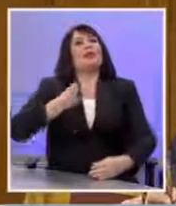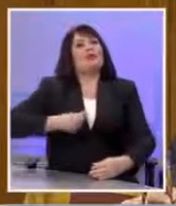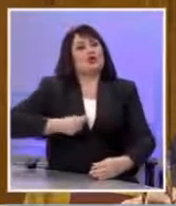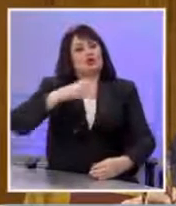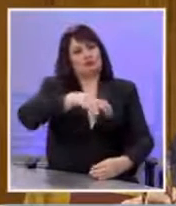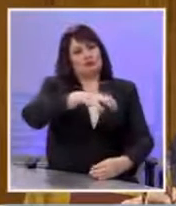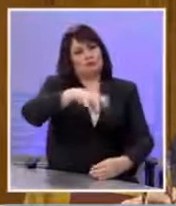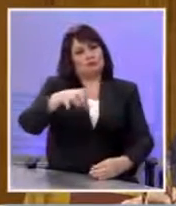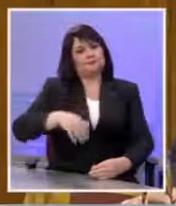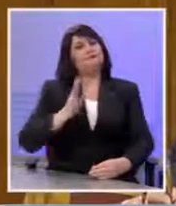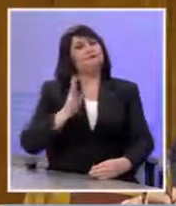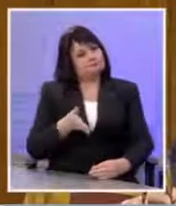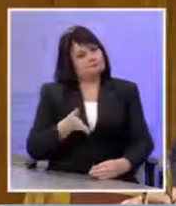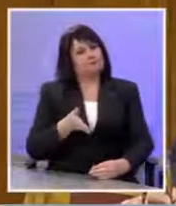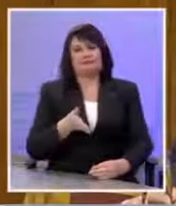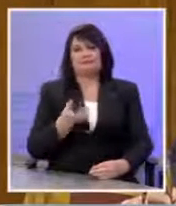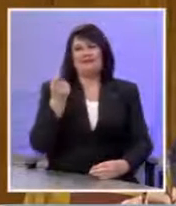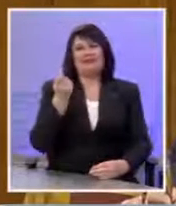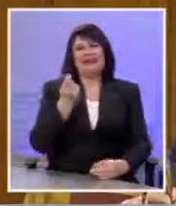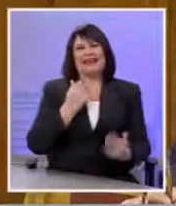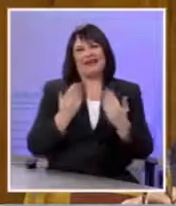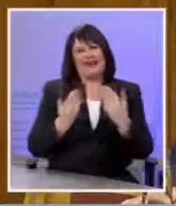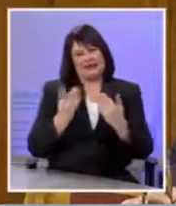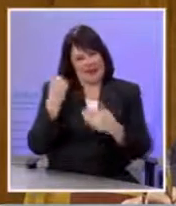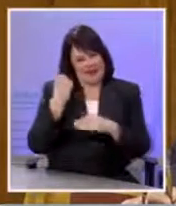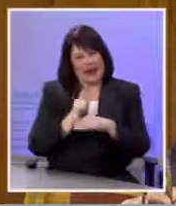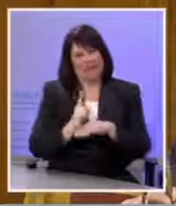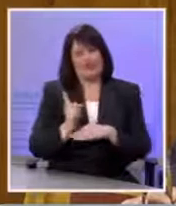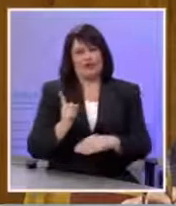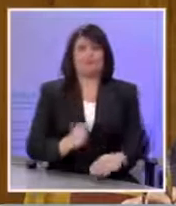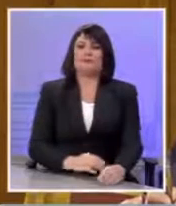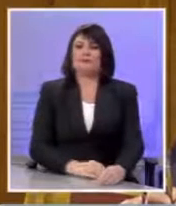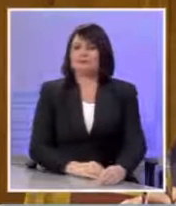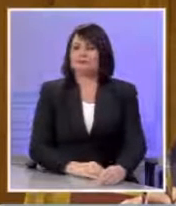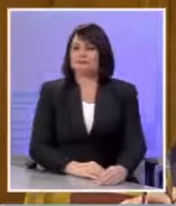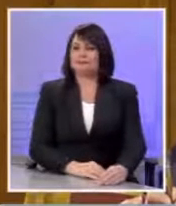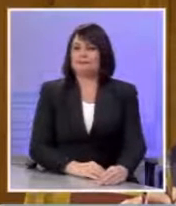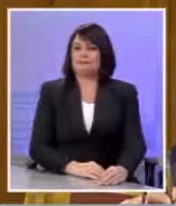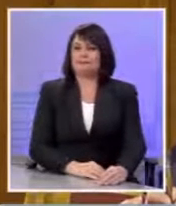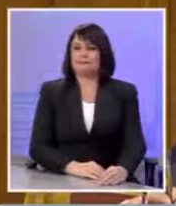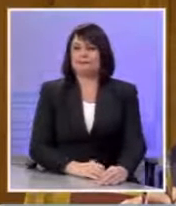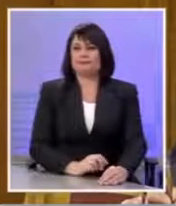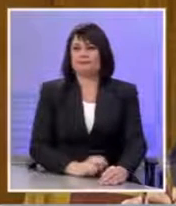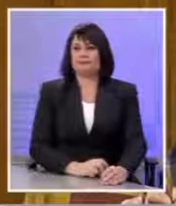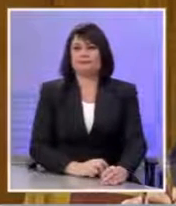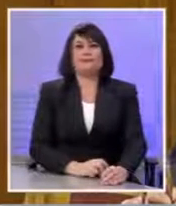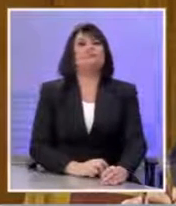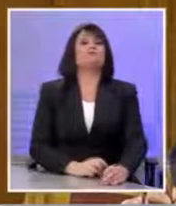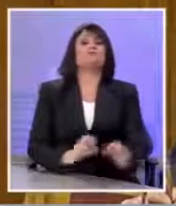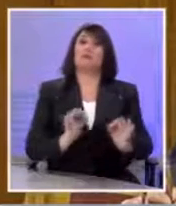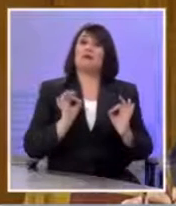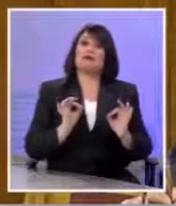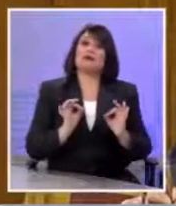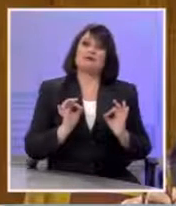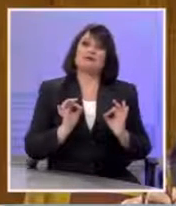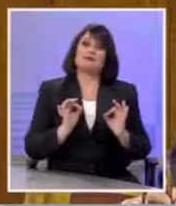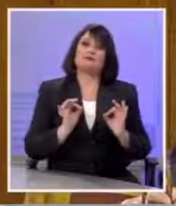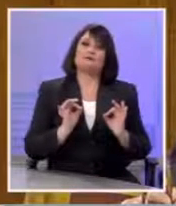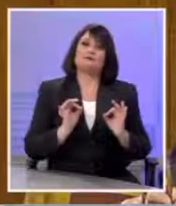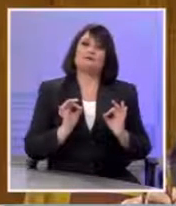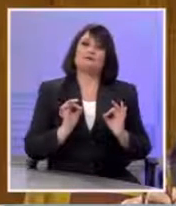τράπεζες να μπορούν την ανοχή σας. Θα ζητήσω εγώ για ένα λεπτό, κύριε Πρόεδρε, αν μπορώ, για να ολοκληρώσω. Και βεβαίως, εντός